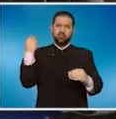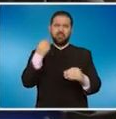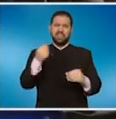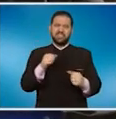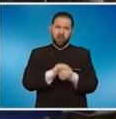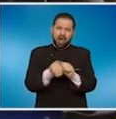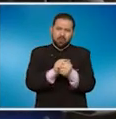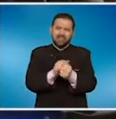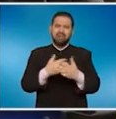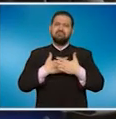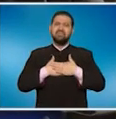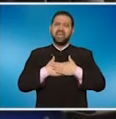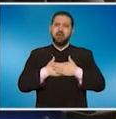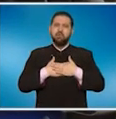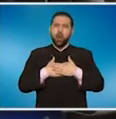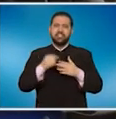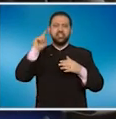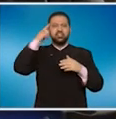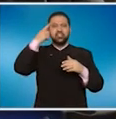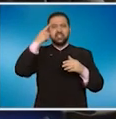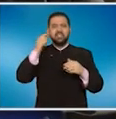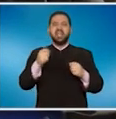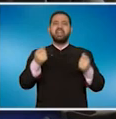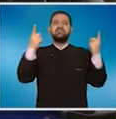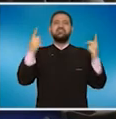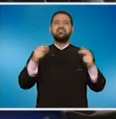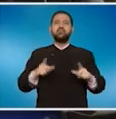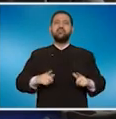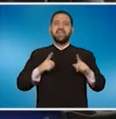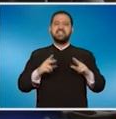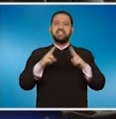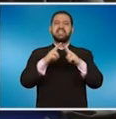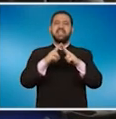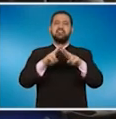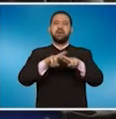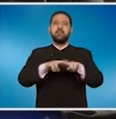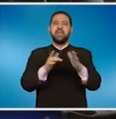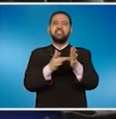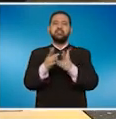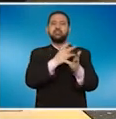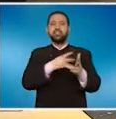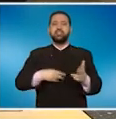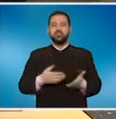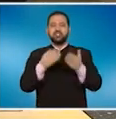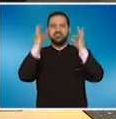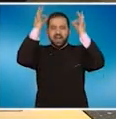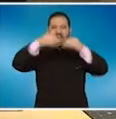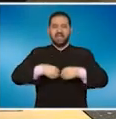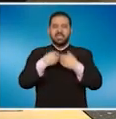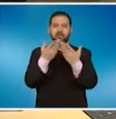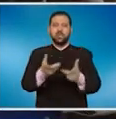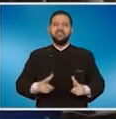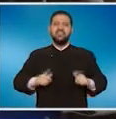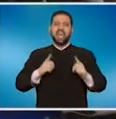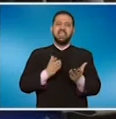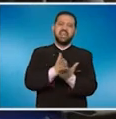și te miști în lumea lui Dumnezeu într-un alt fel, deja depășind puțin legile firii. Această credință,